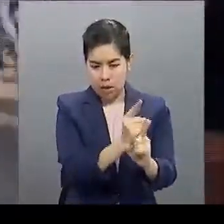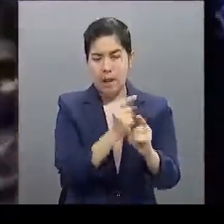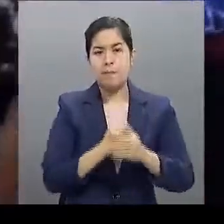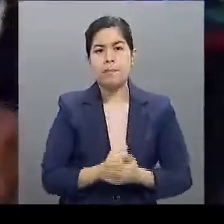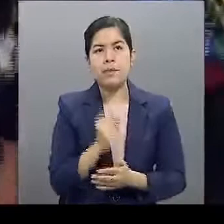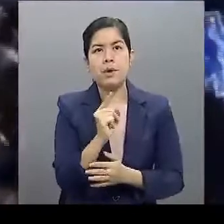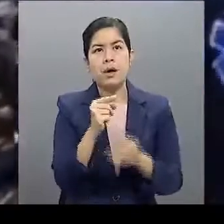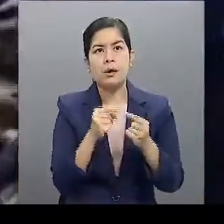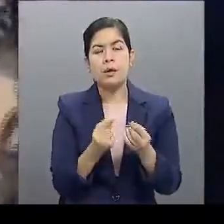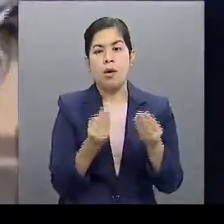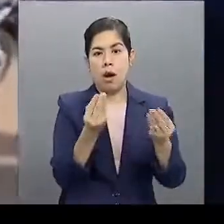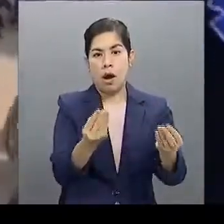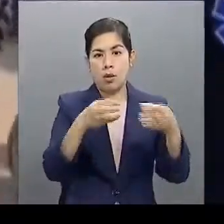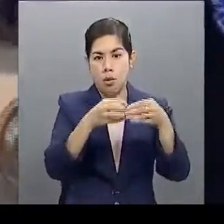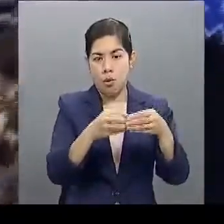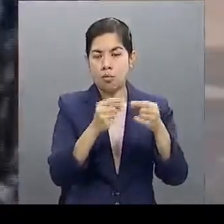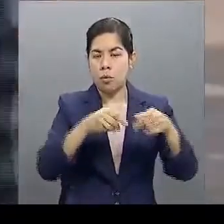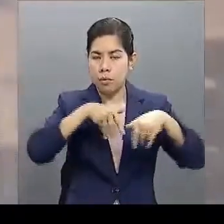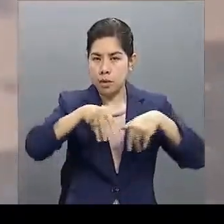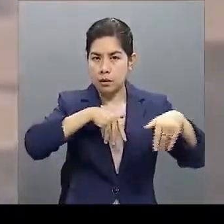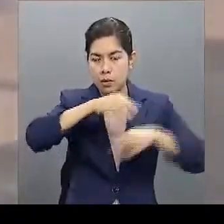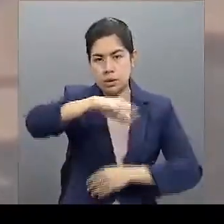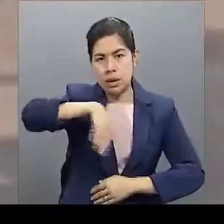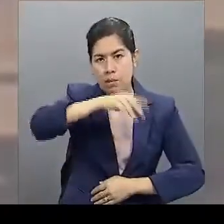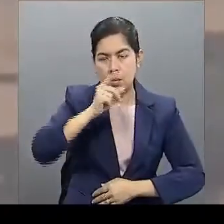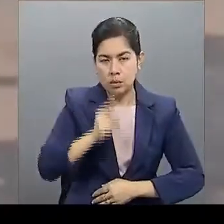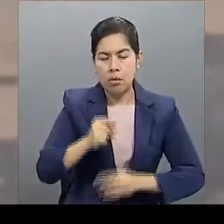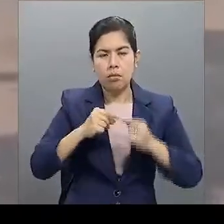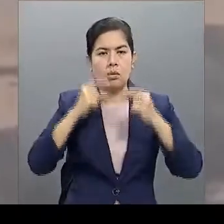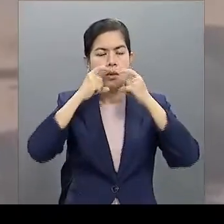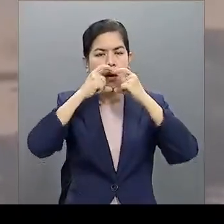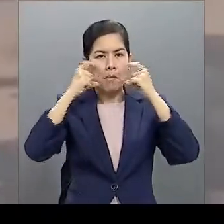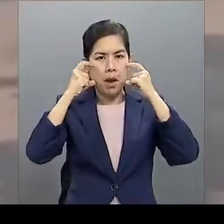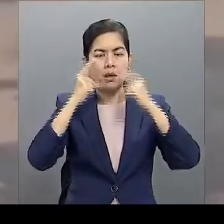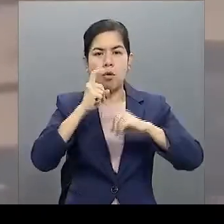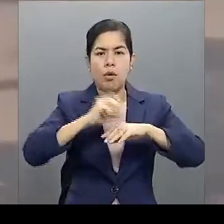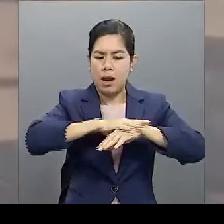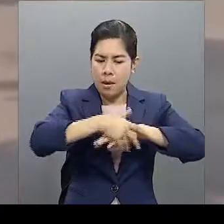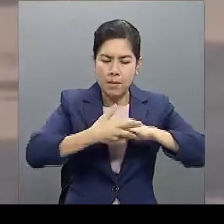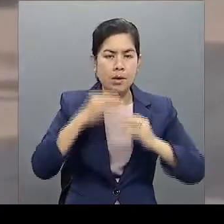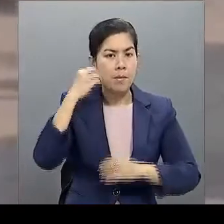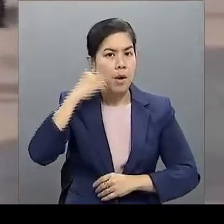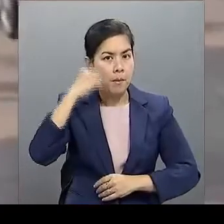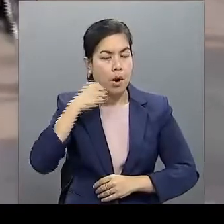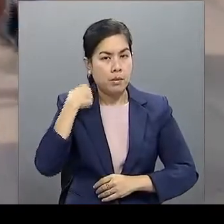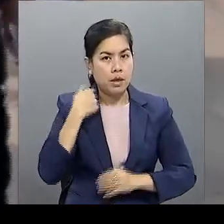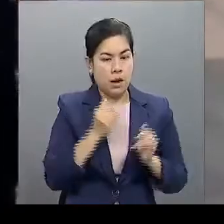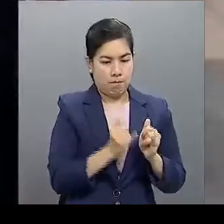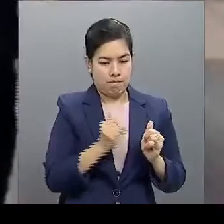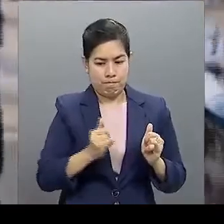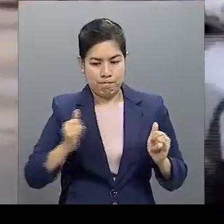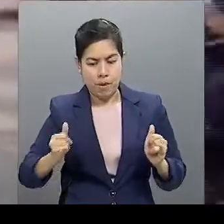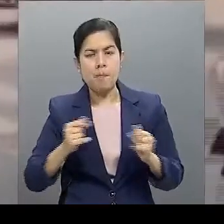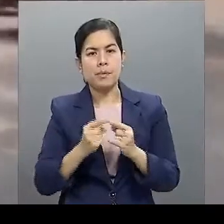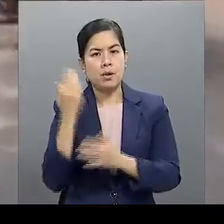ใส่หน้ากากอนามัยล้างมือด้วยเจลแอลกอฮอล์และจัดระยะห่างนะครับหลังจากก่อนหน้านี้พบชาวบ้านในจังหวัดเมียวดีเสียชีวิตจากเชื้อโควิด